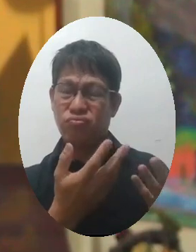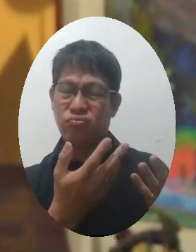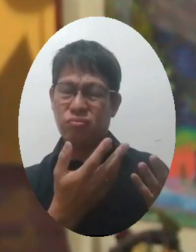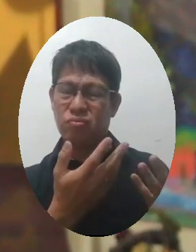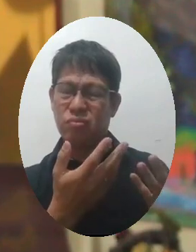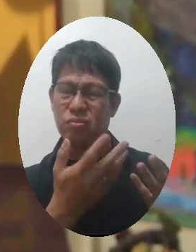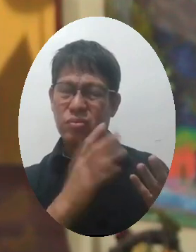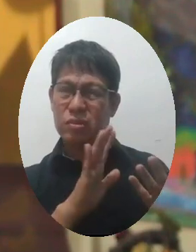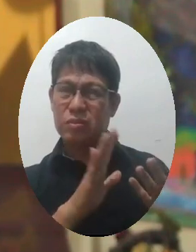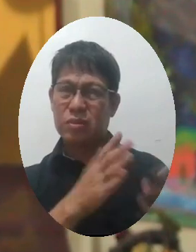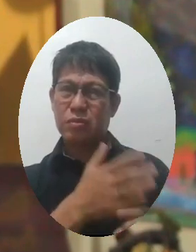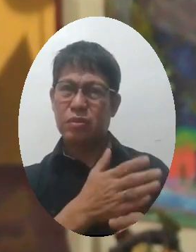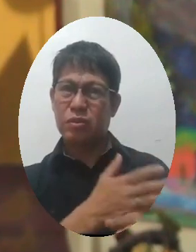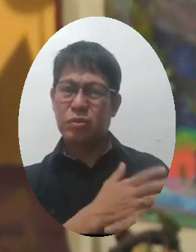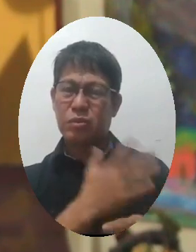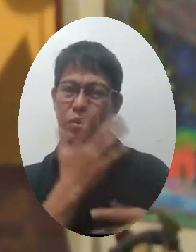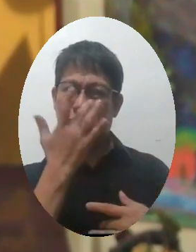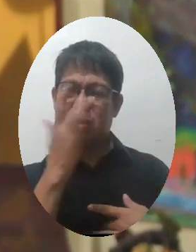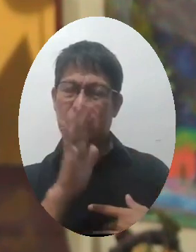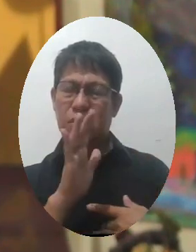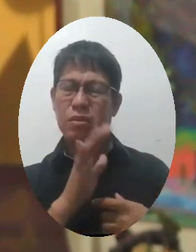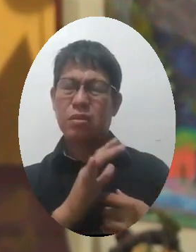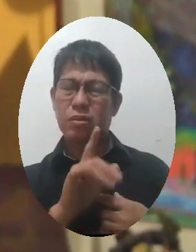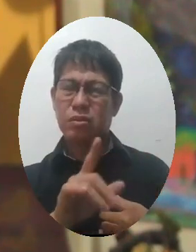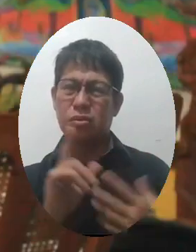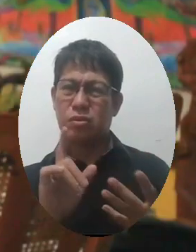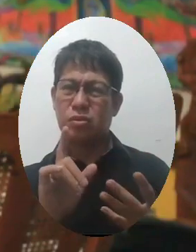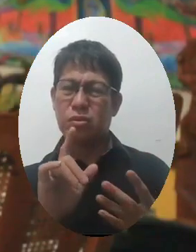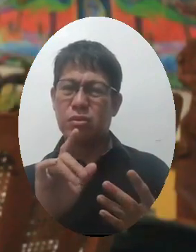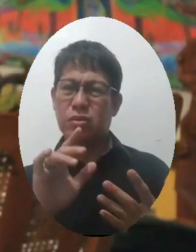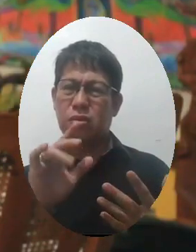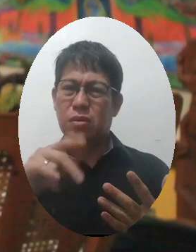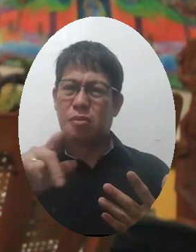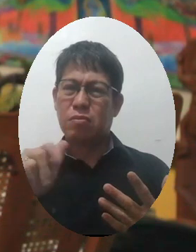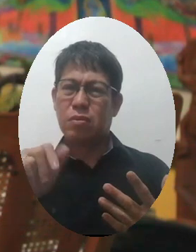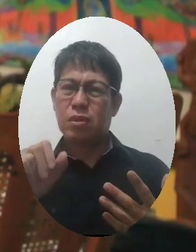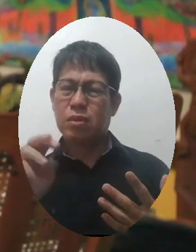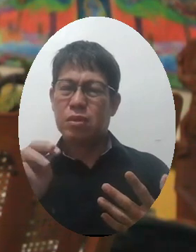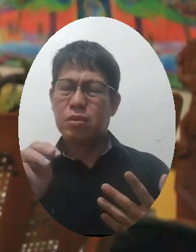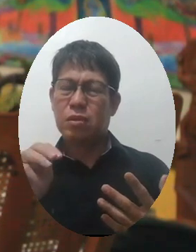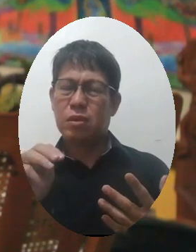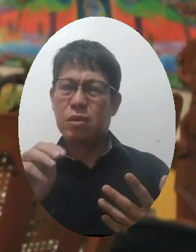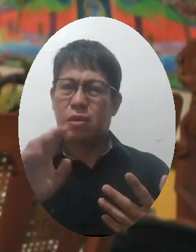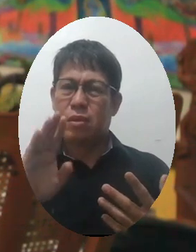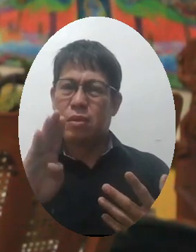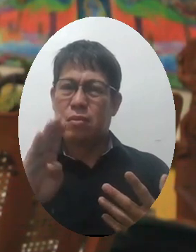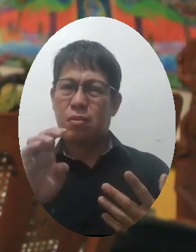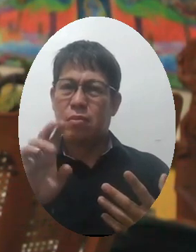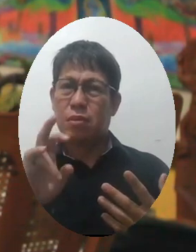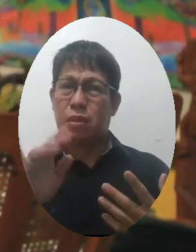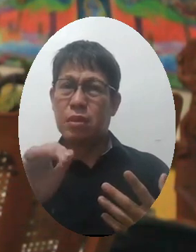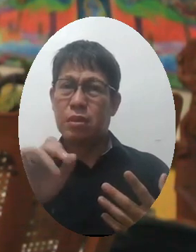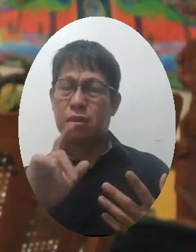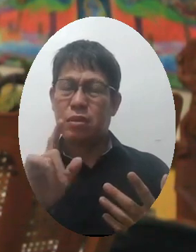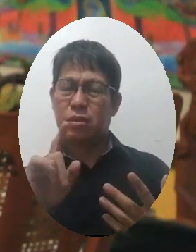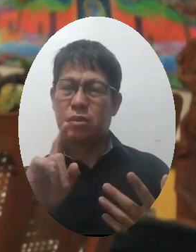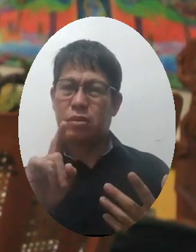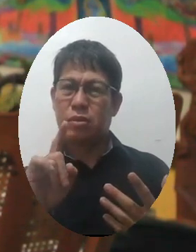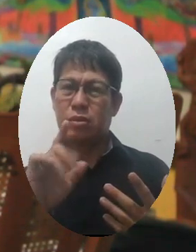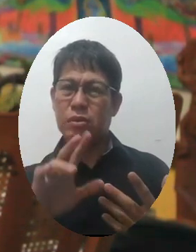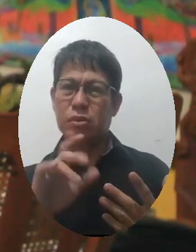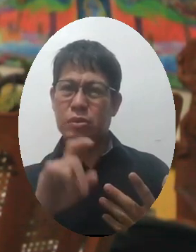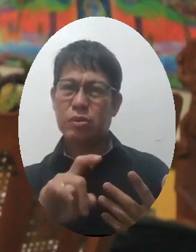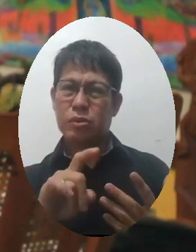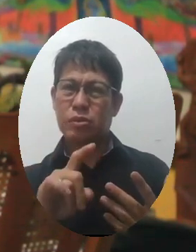ng paglala at pagpapabilis ng paggaling. Ang plasmapheresis ay isang paraan sa